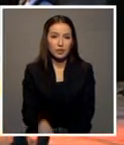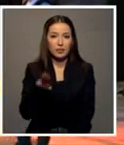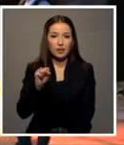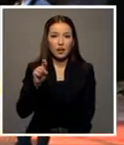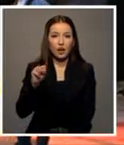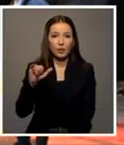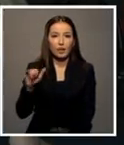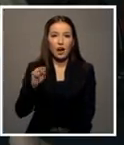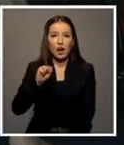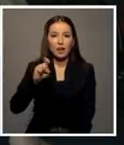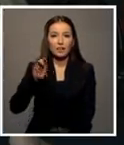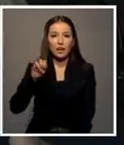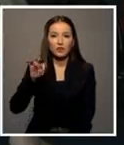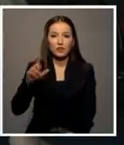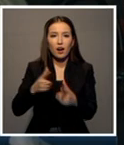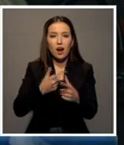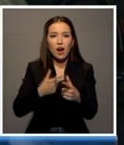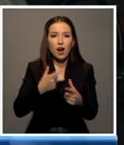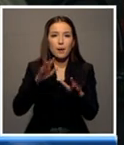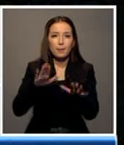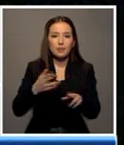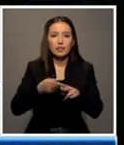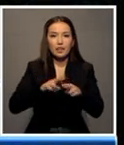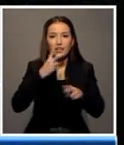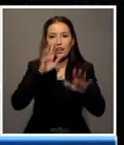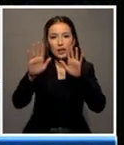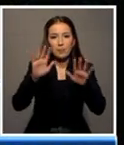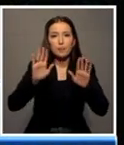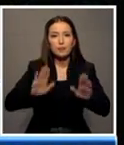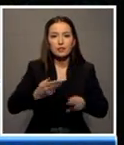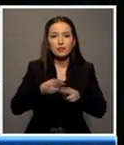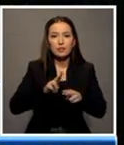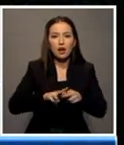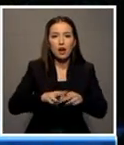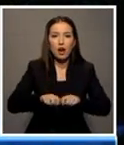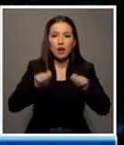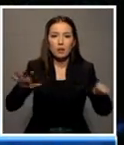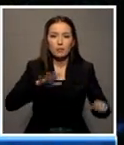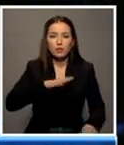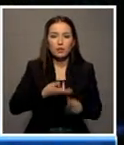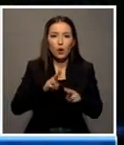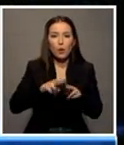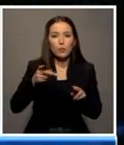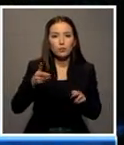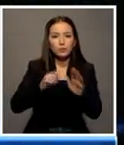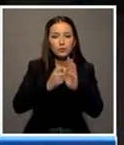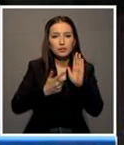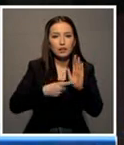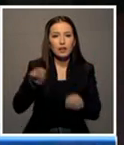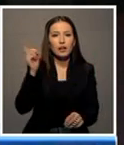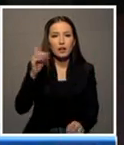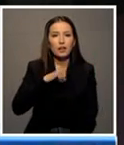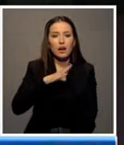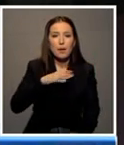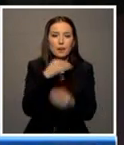Тахауи Ахтанов атындағы облыстық драма театрында «Тілеу батыр» спектаклінің тұсаукесері өтті. Бұл 17-ші ғасырда қазақ халқының батыры Сайрам соғысының